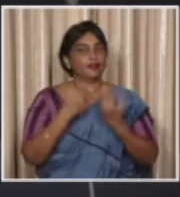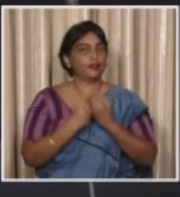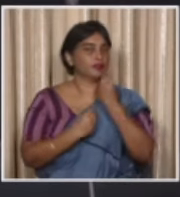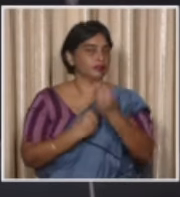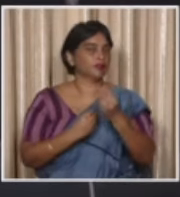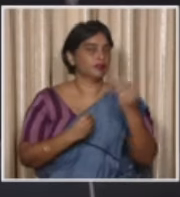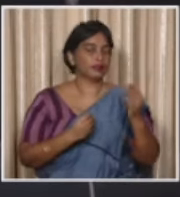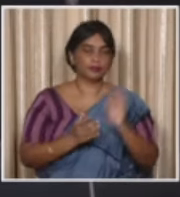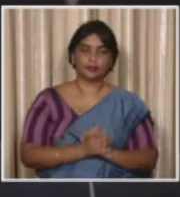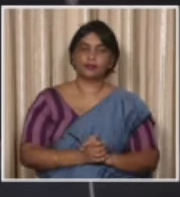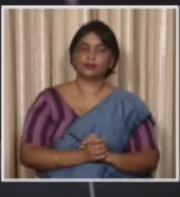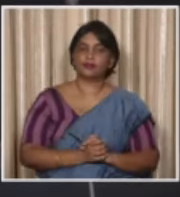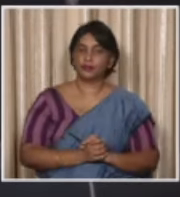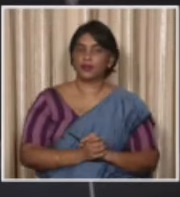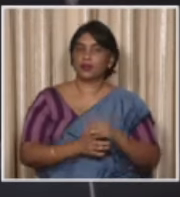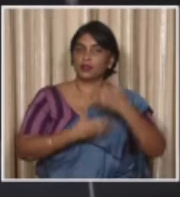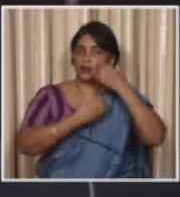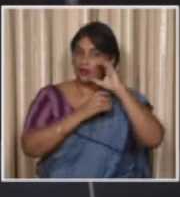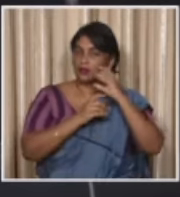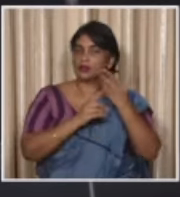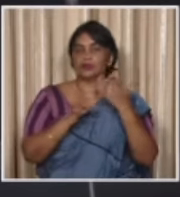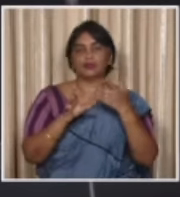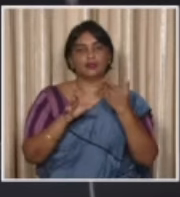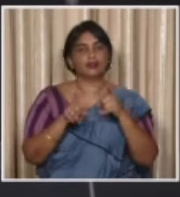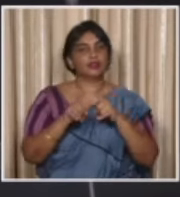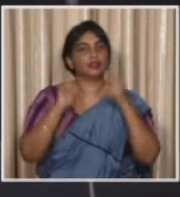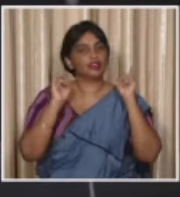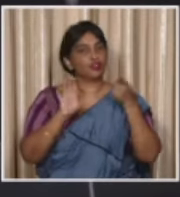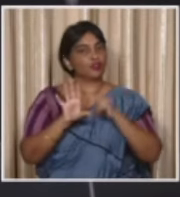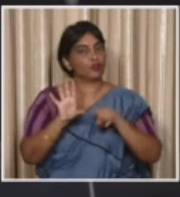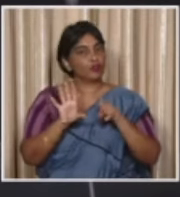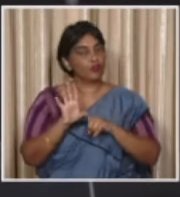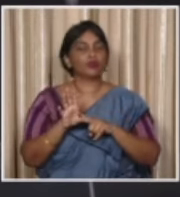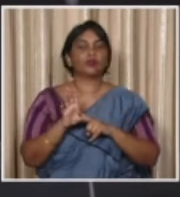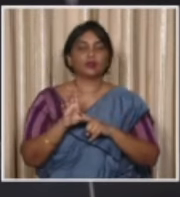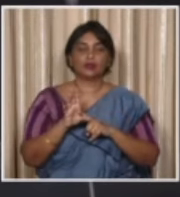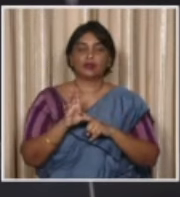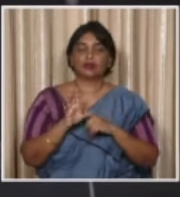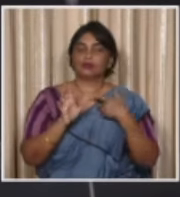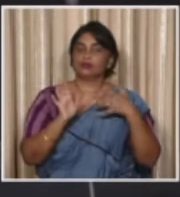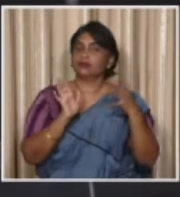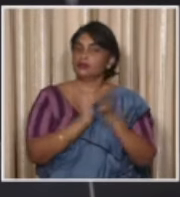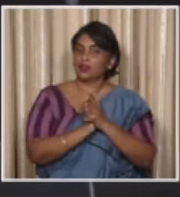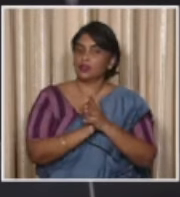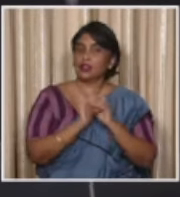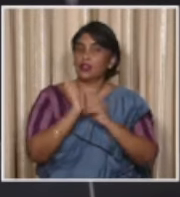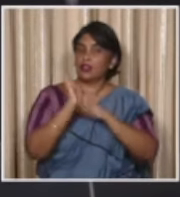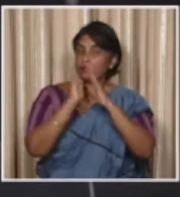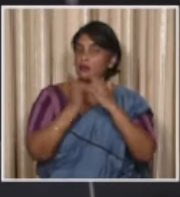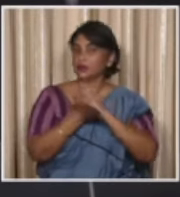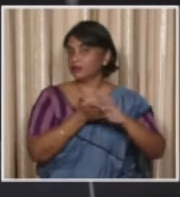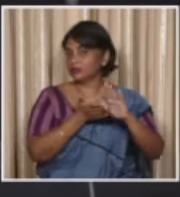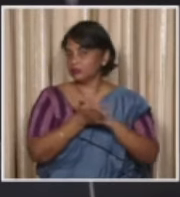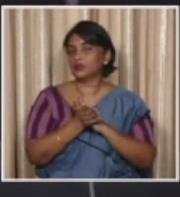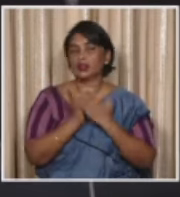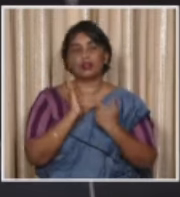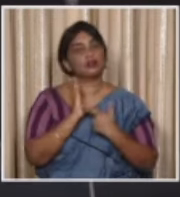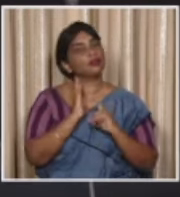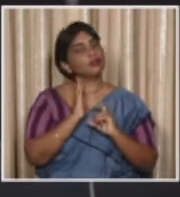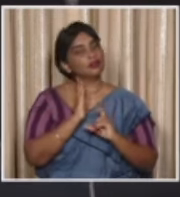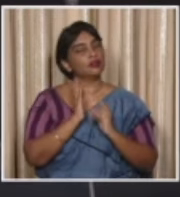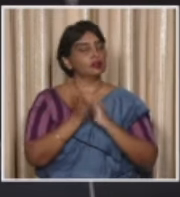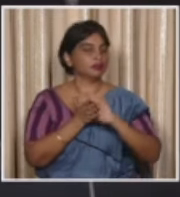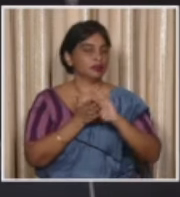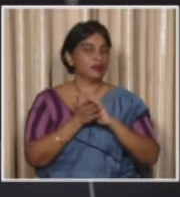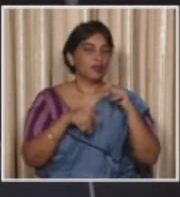හැකියාව තියෙනවා. රසායනාගාර සහකාර, ක්‍රීඩා පුහුණුකරු, රසායනාගාර සහායක, පුස්තකාල සහායක සහ තාක්ෂණ පීඨ